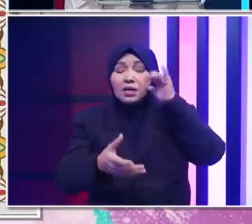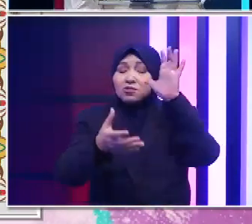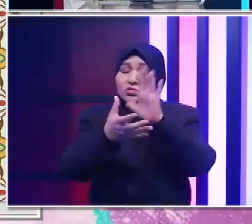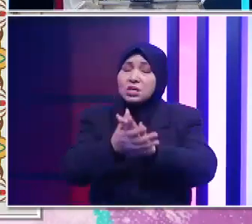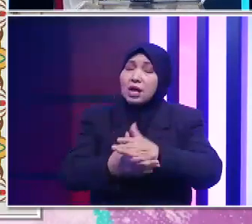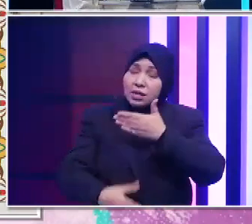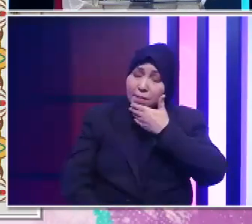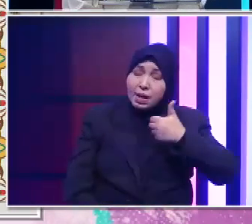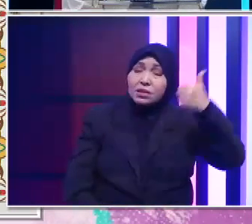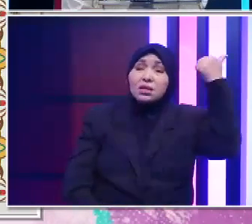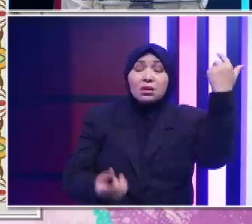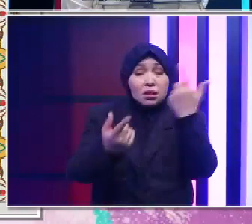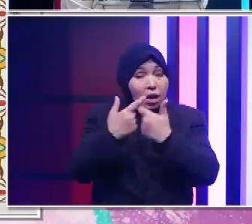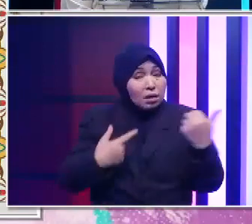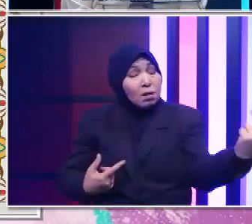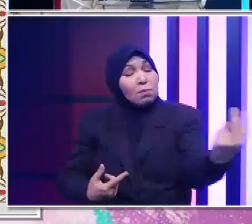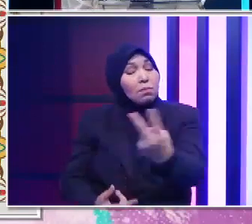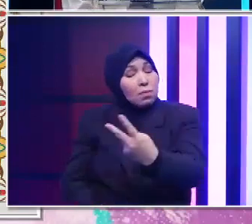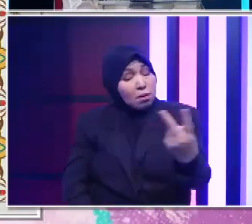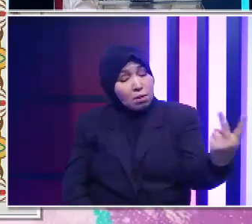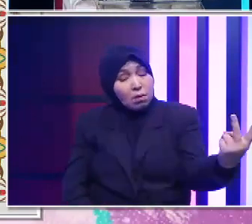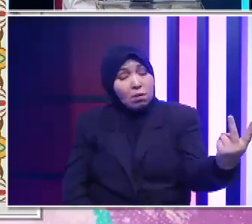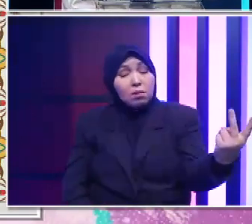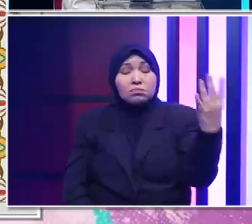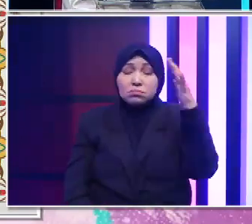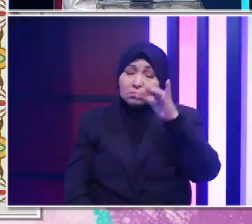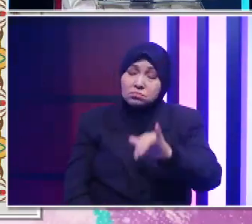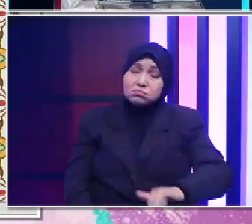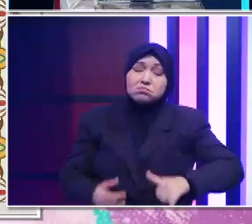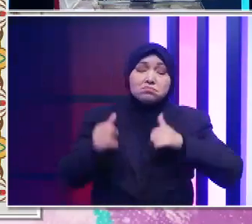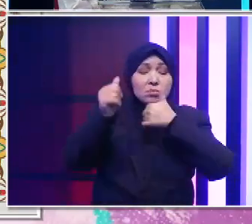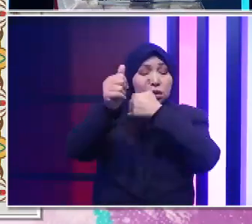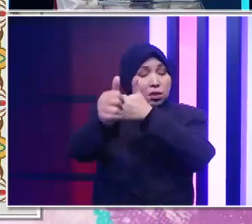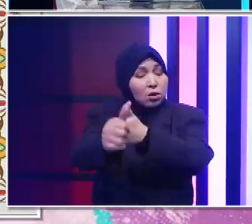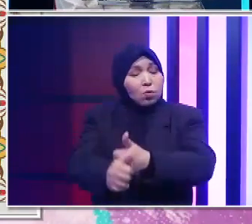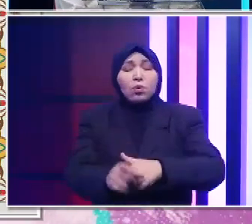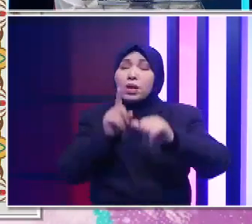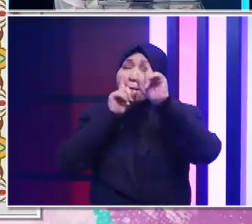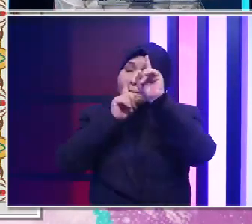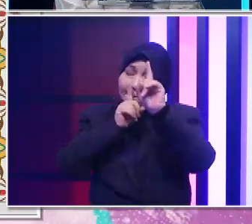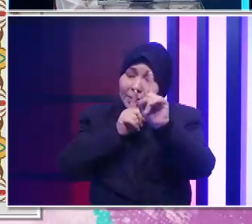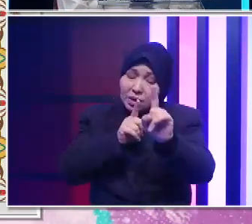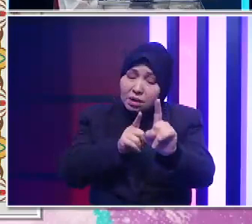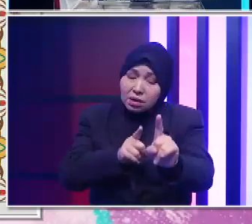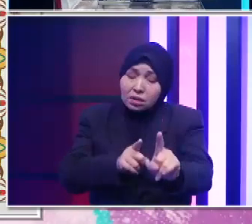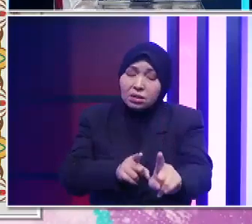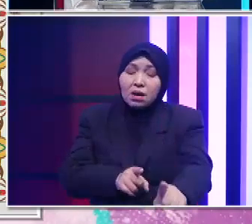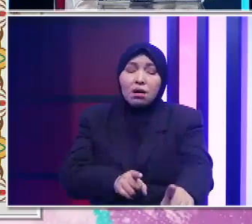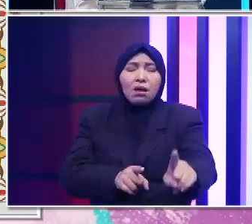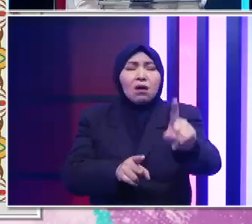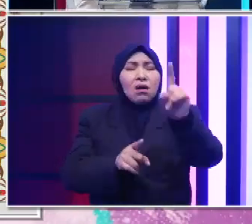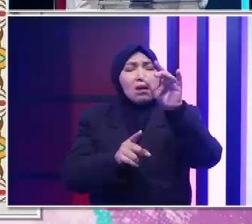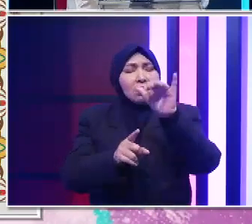yaumuhu azwaajan Khoiroh mingkun nah